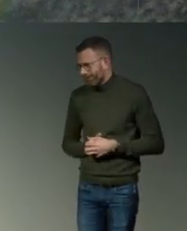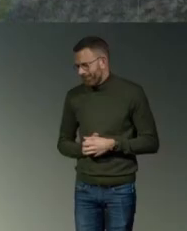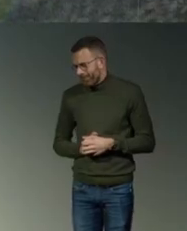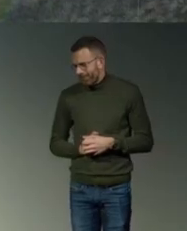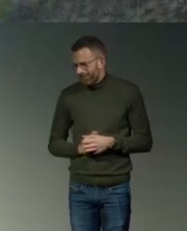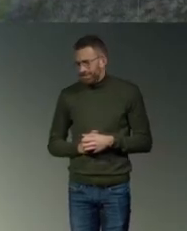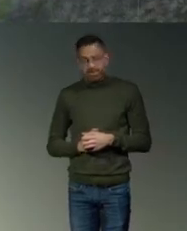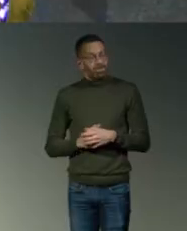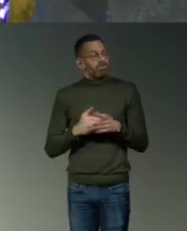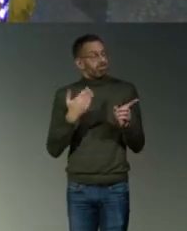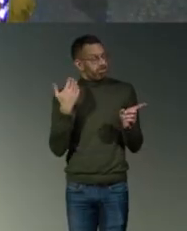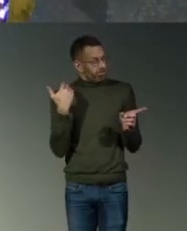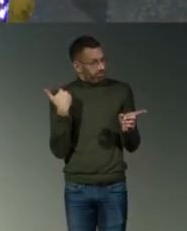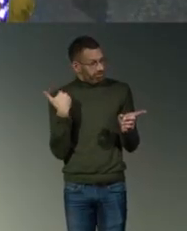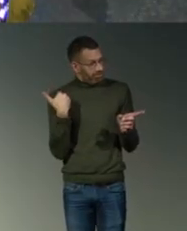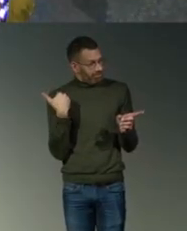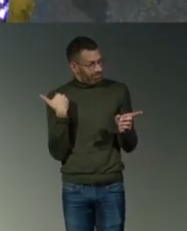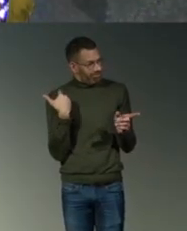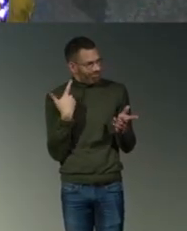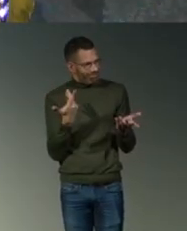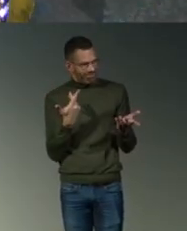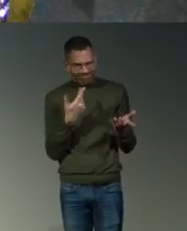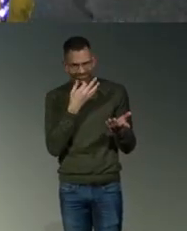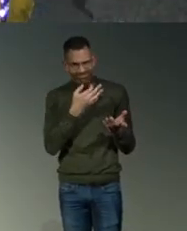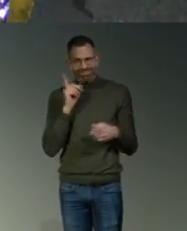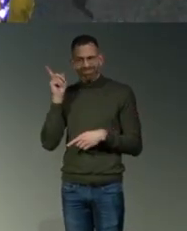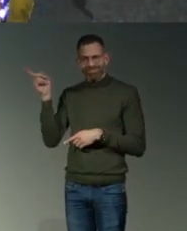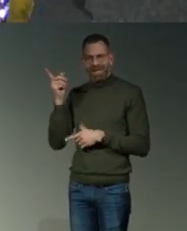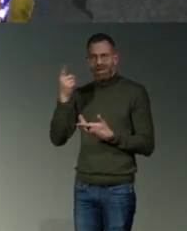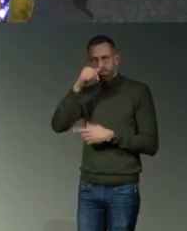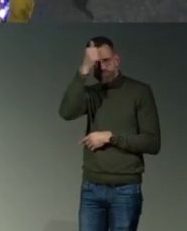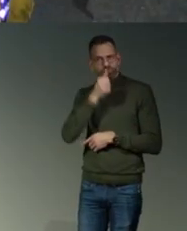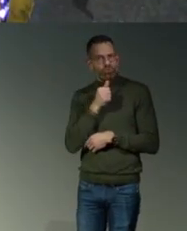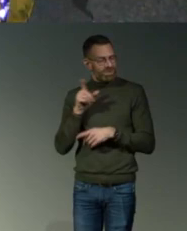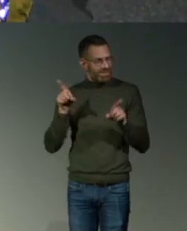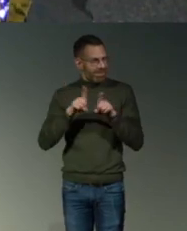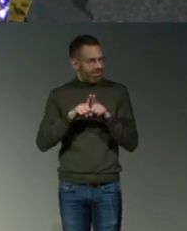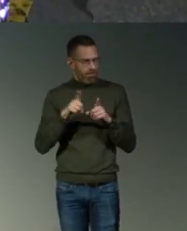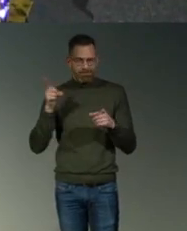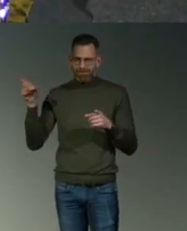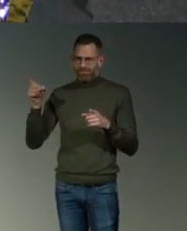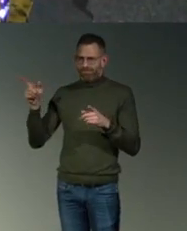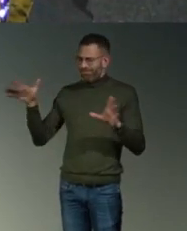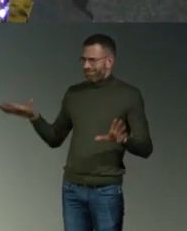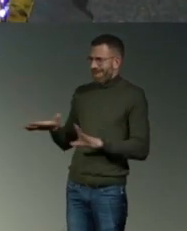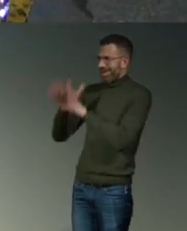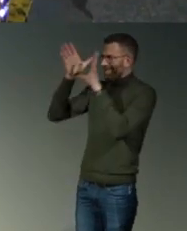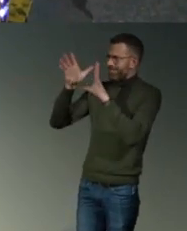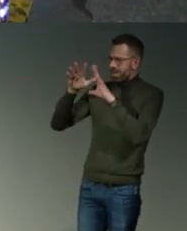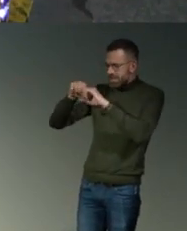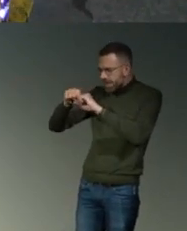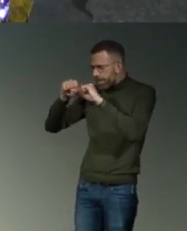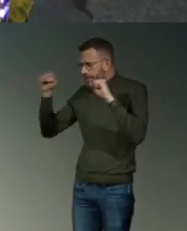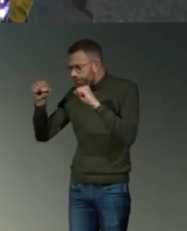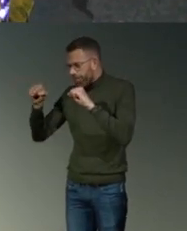Alors tout à l'heure, Fanny, vous disiez que le musée était en quelque sorte une métonymie pour venir décrire, venir ausculter notre rapport